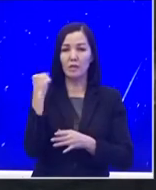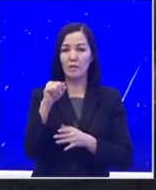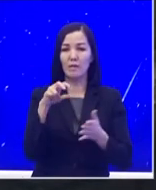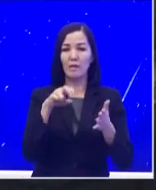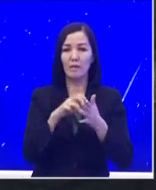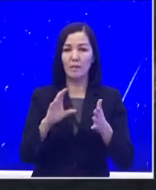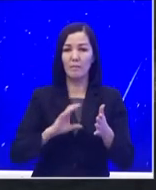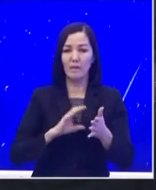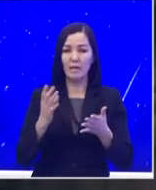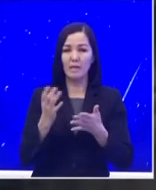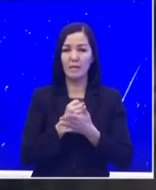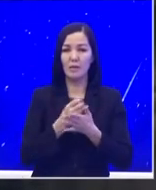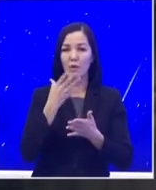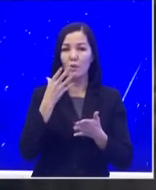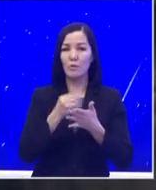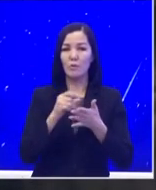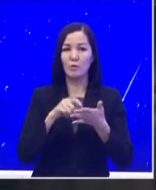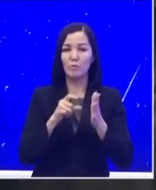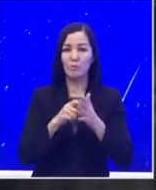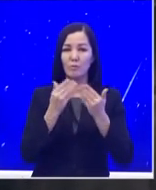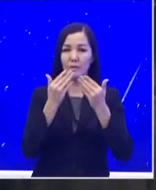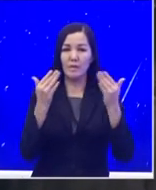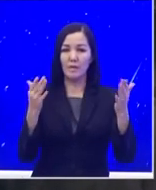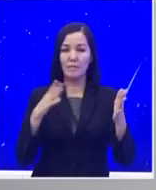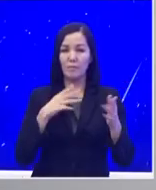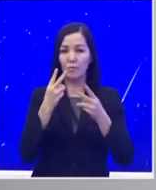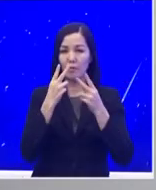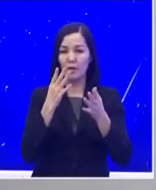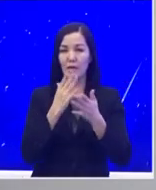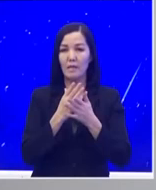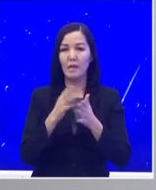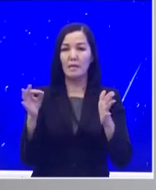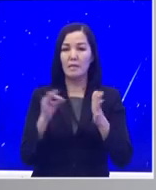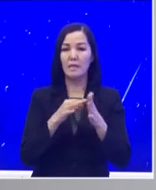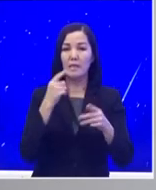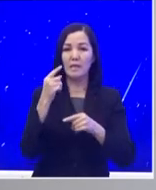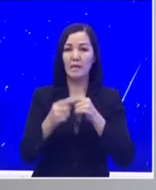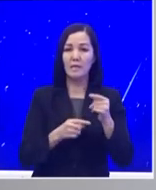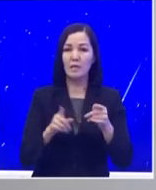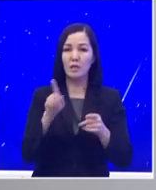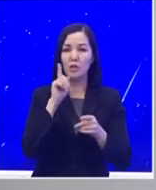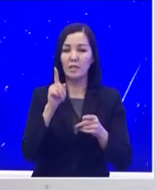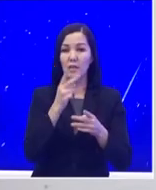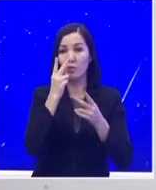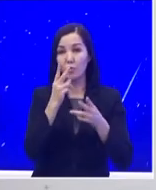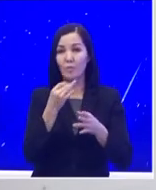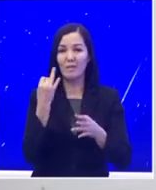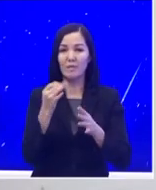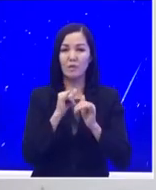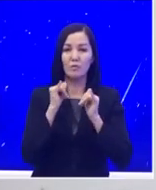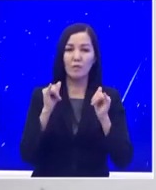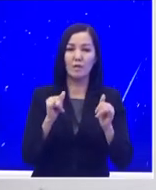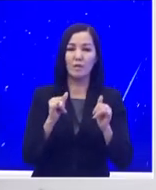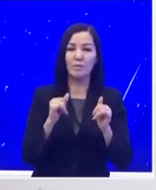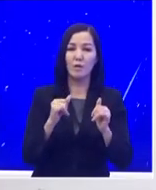қағаздары мен дипломдарын жеке жұмыс бөлмесінің қабырғасына іліп қойған. Ондағы мақсат кейінгі келген жастардың қызығушылығын арттырып,